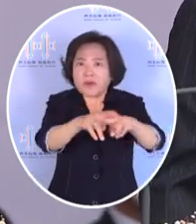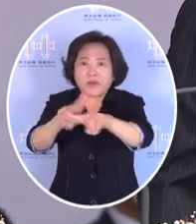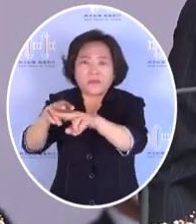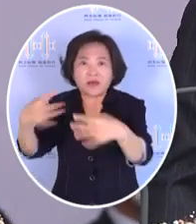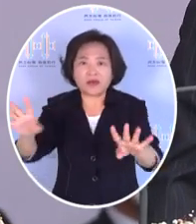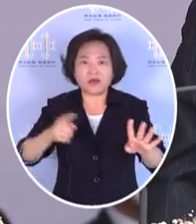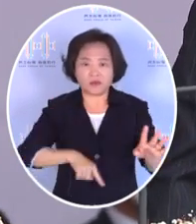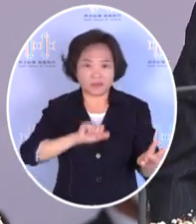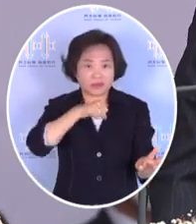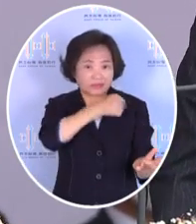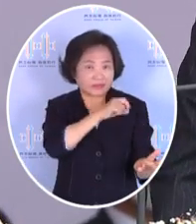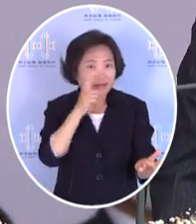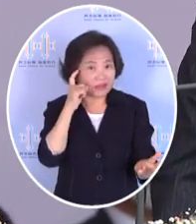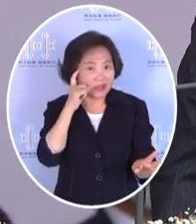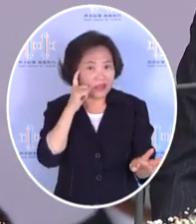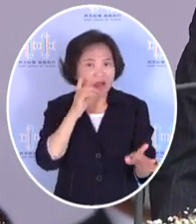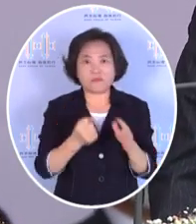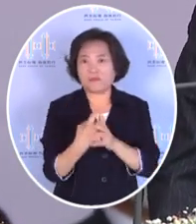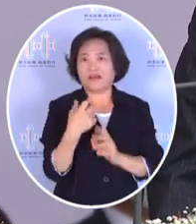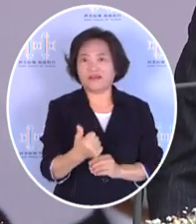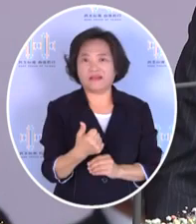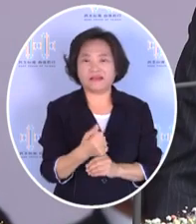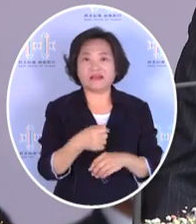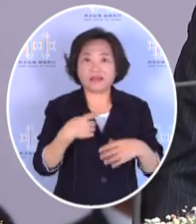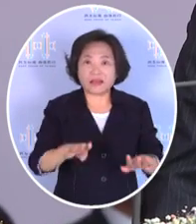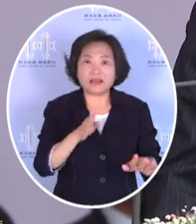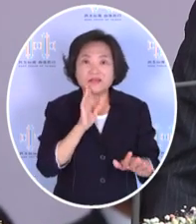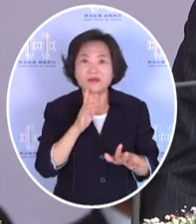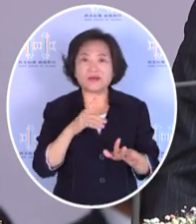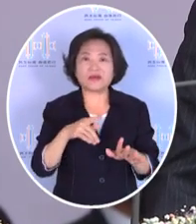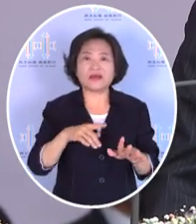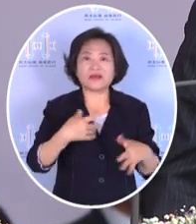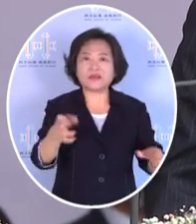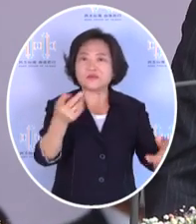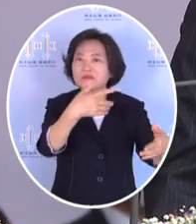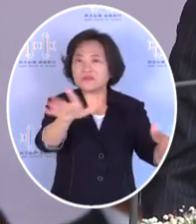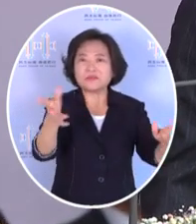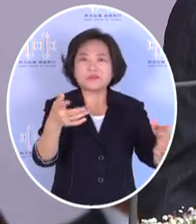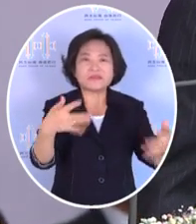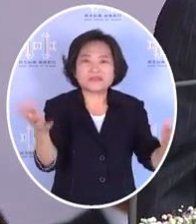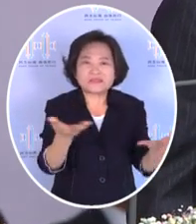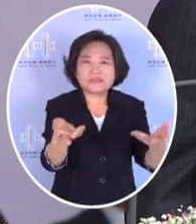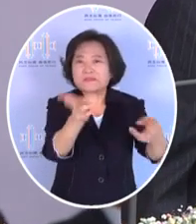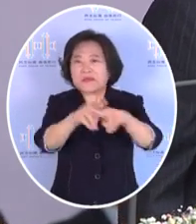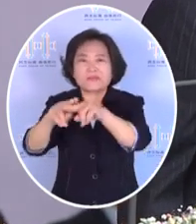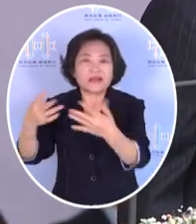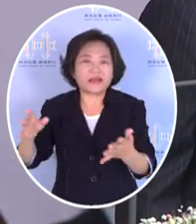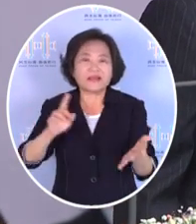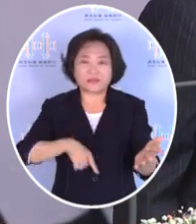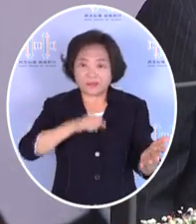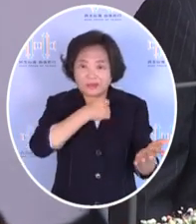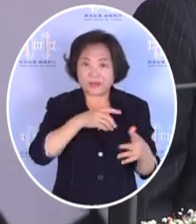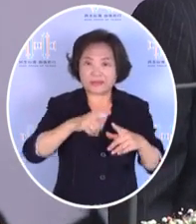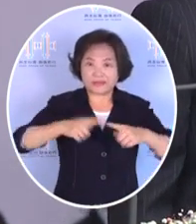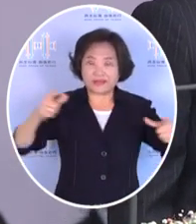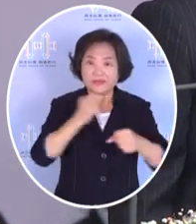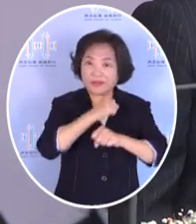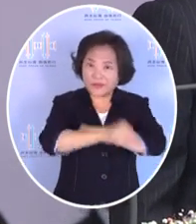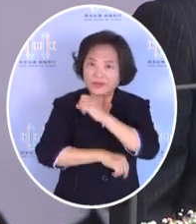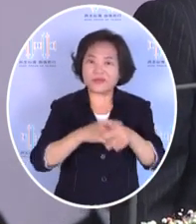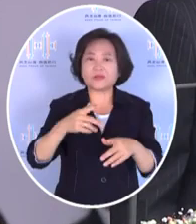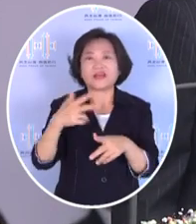够在管制措施下开打直棒、举办大型艺文活动的国